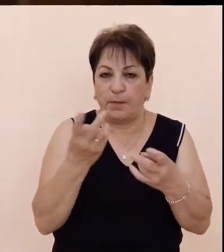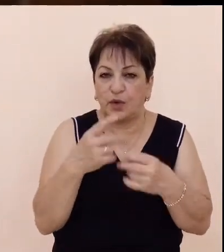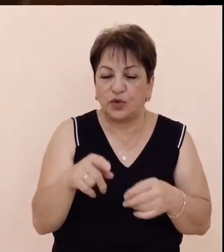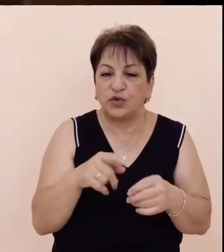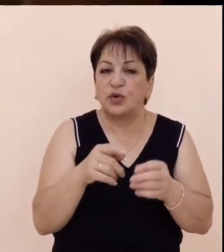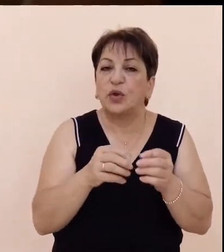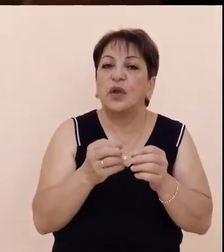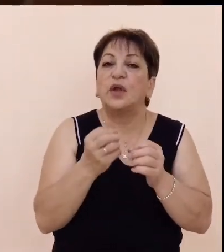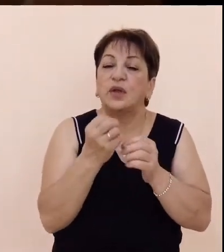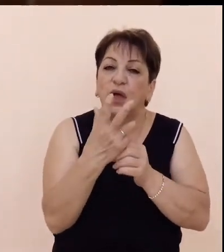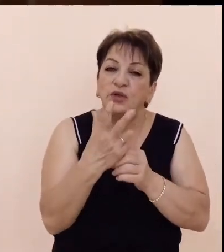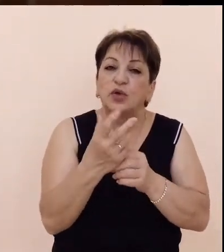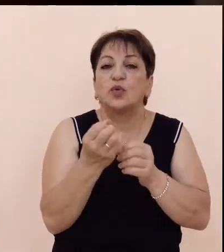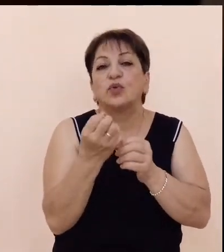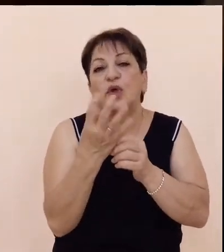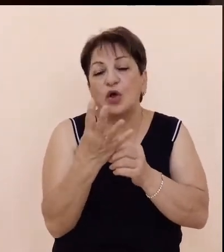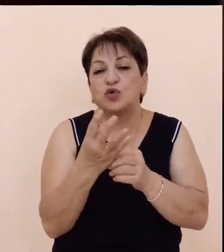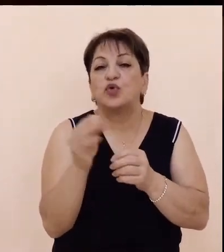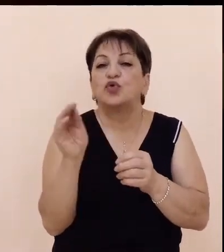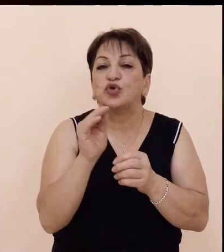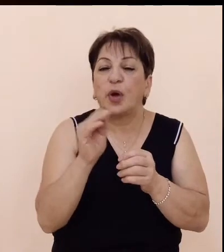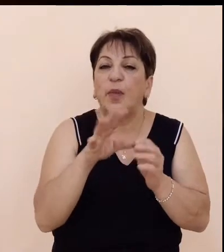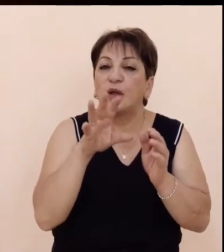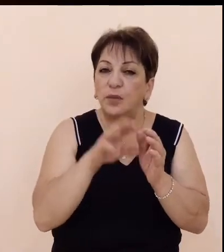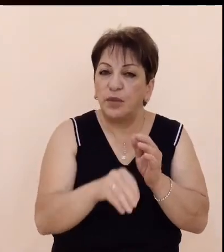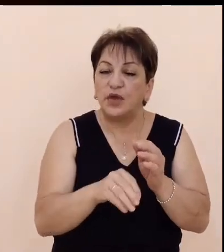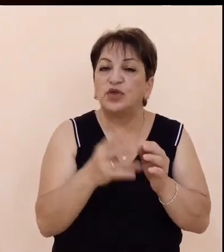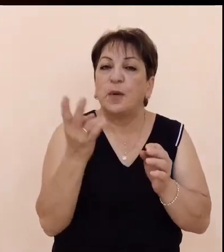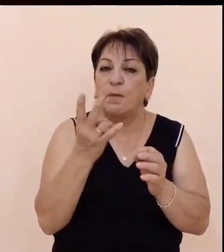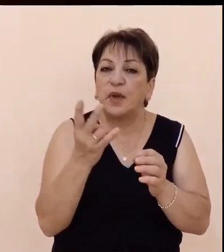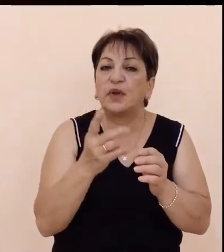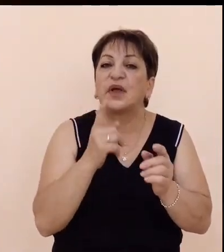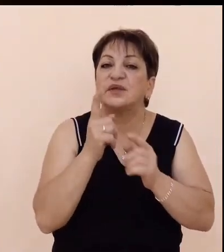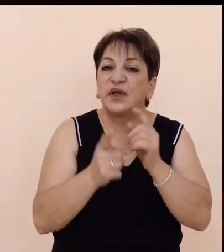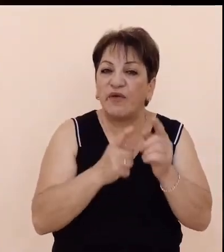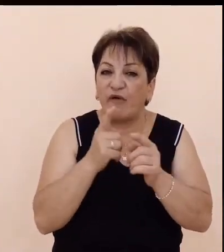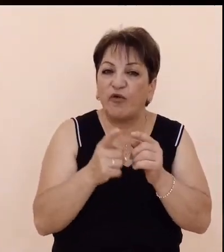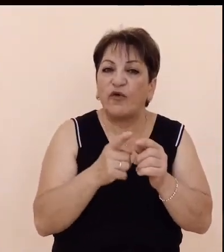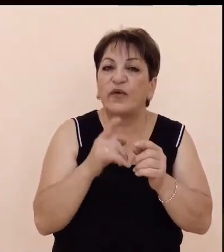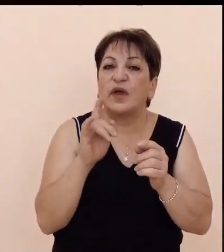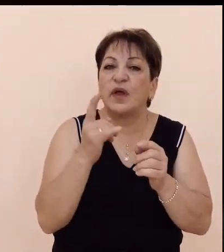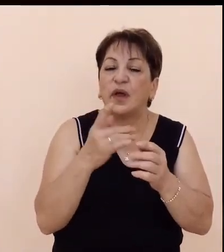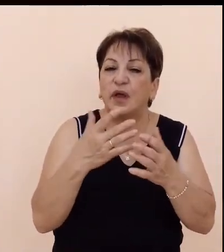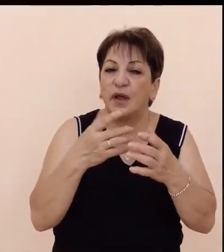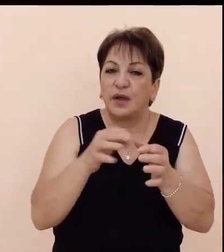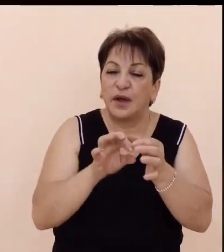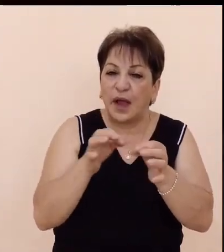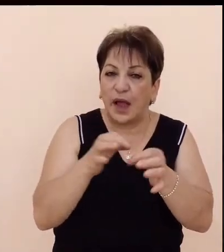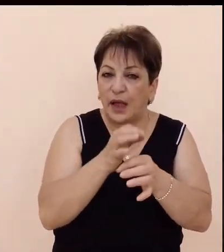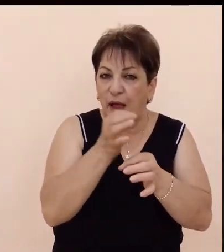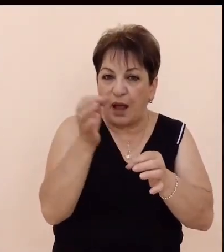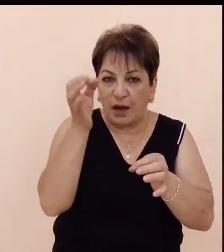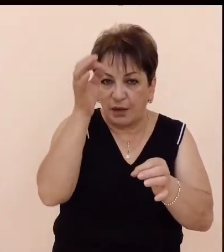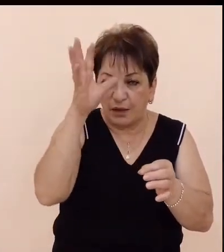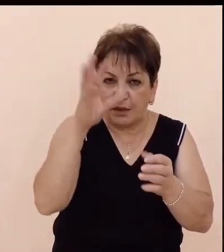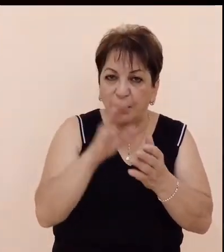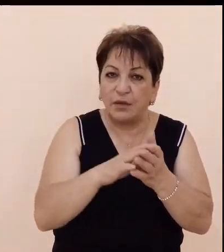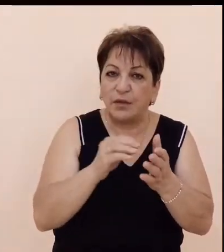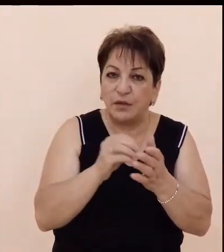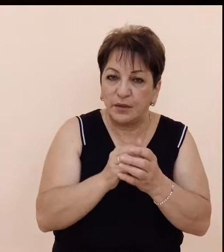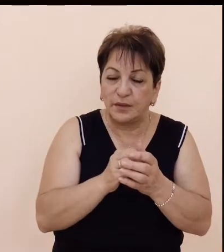նախ 12-ից 14-րդ շաբաթներում պետք է ձևավորվի ընկերքը կամ միջազգային